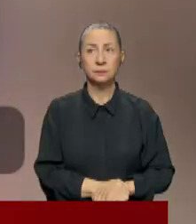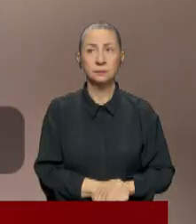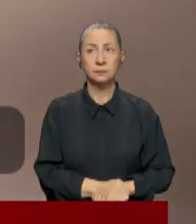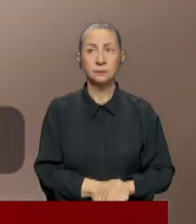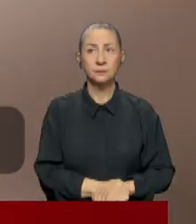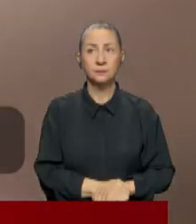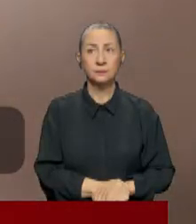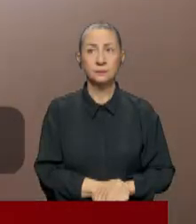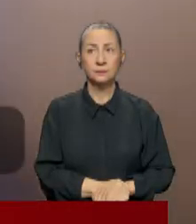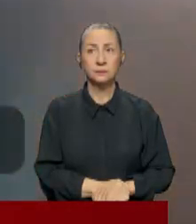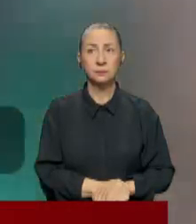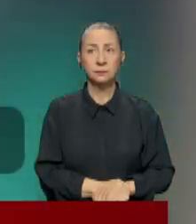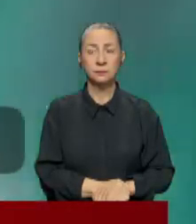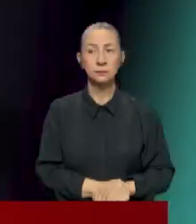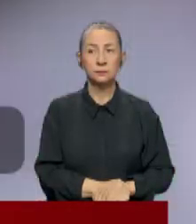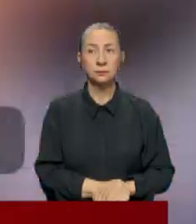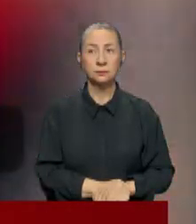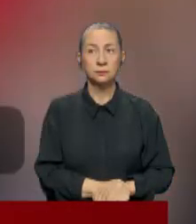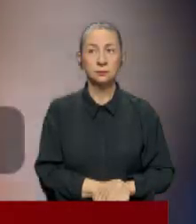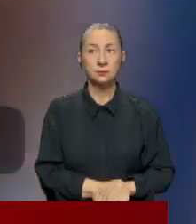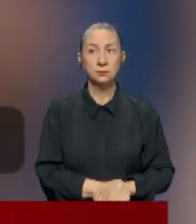Eğer bu barajlarınız olmazsa...